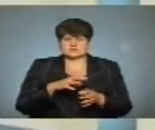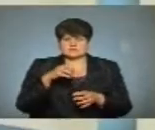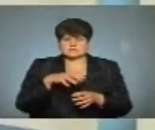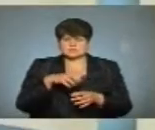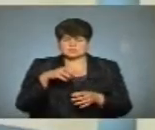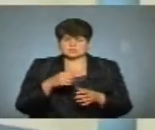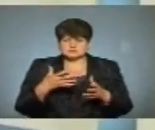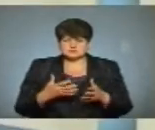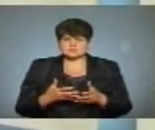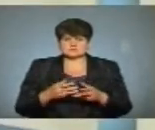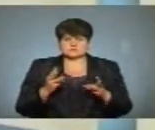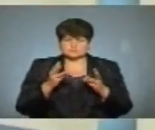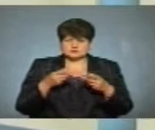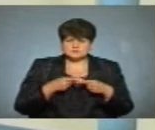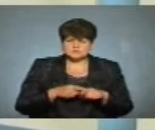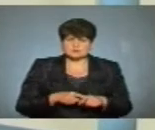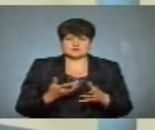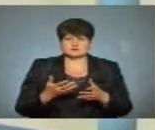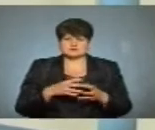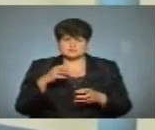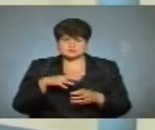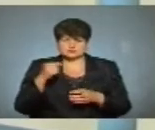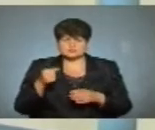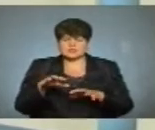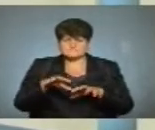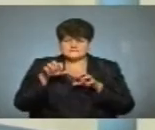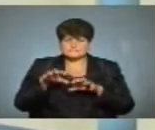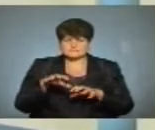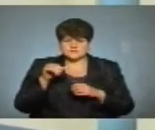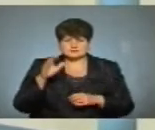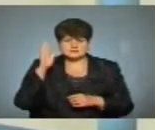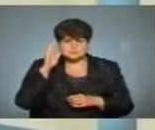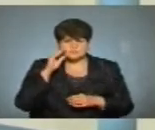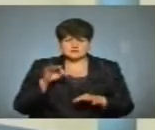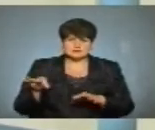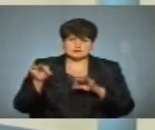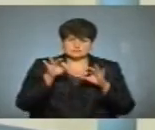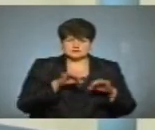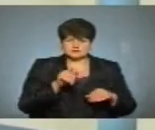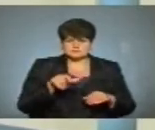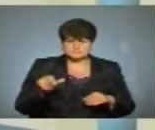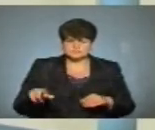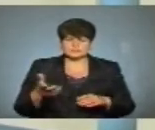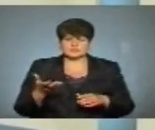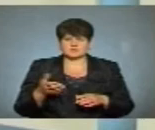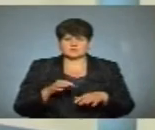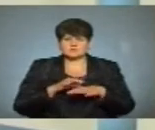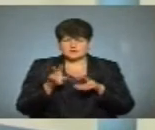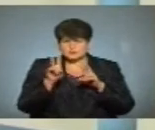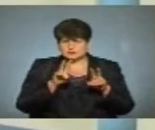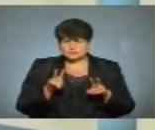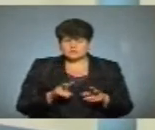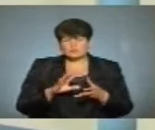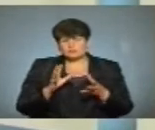насосні станції, пожежну техніку з насосами для відкачування води, для евакуації населення. Провели моніторинг і,